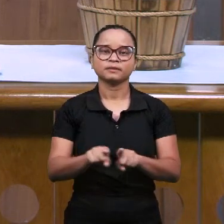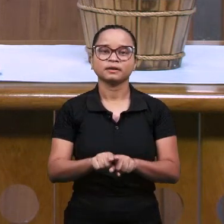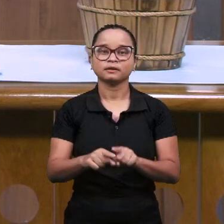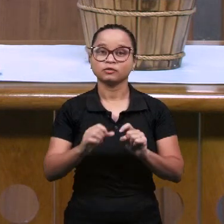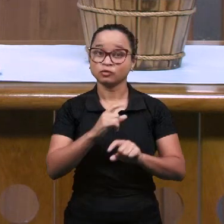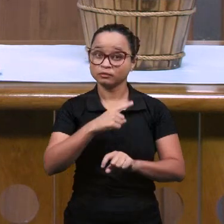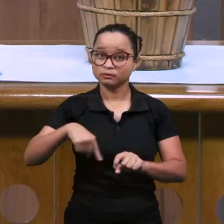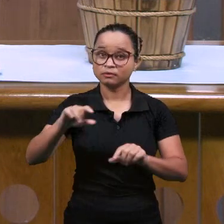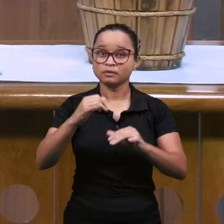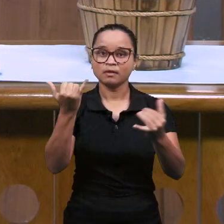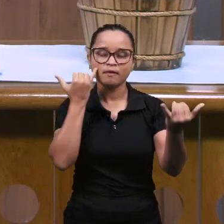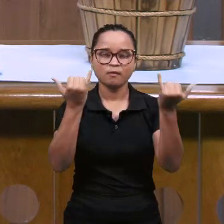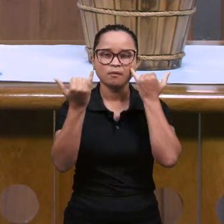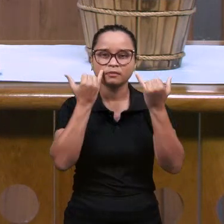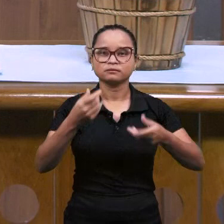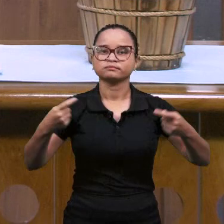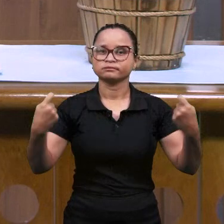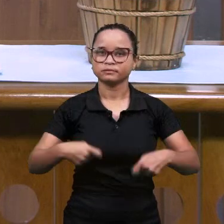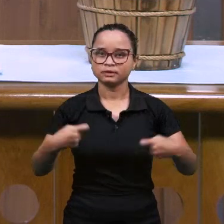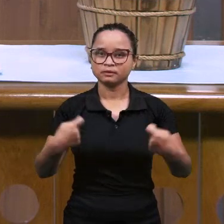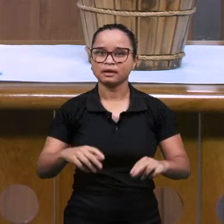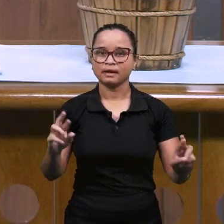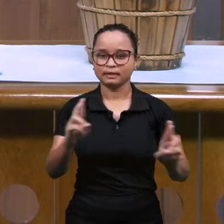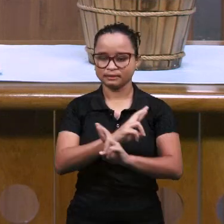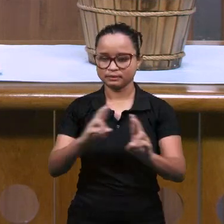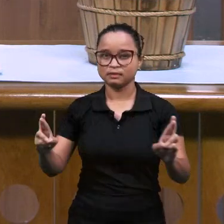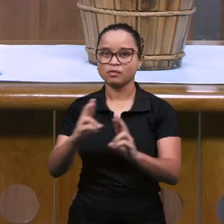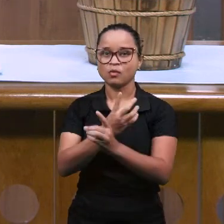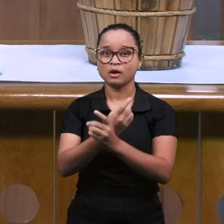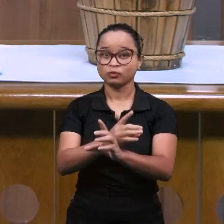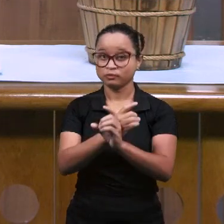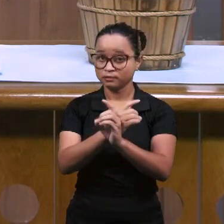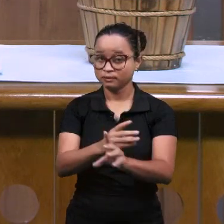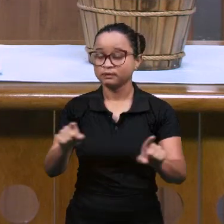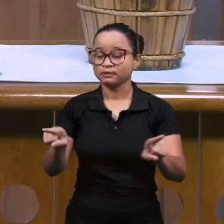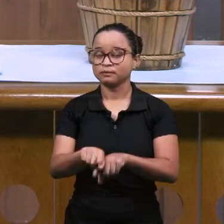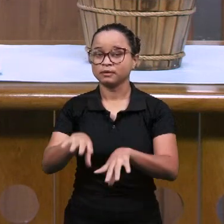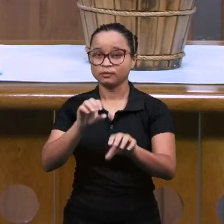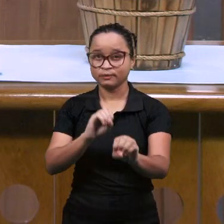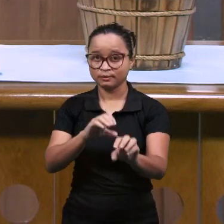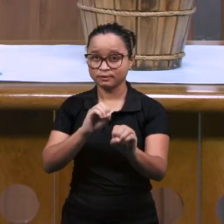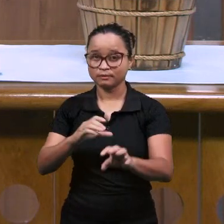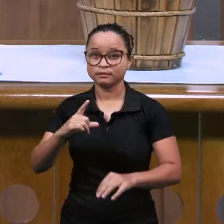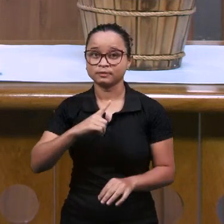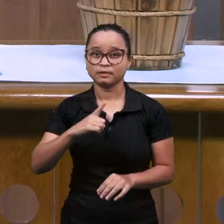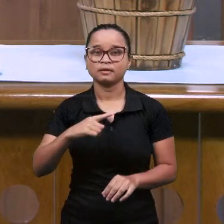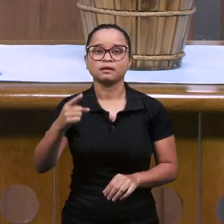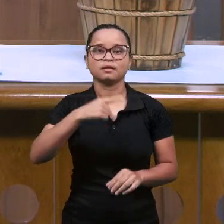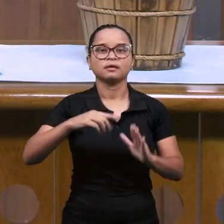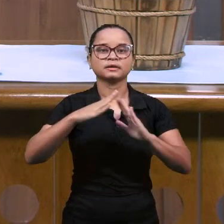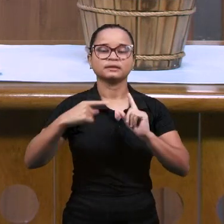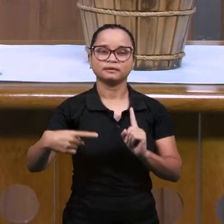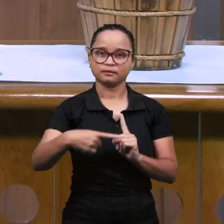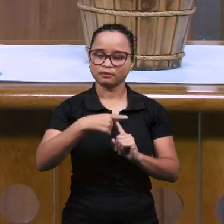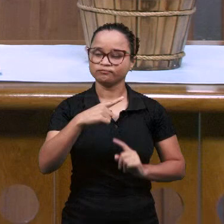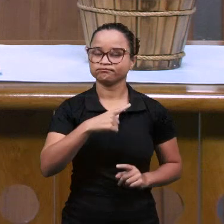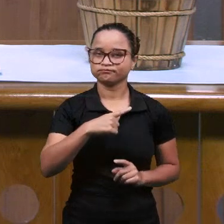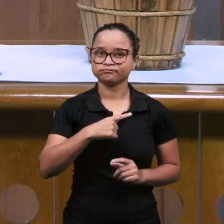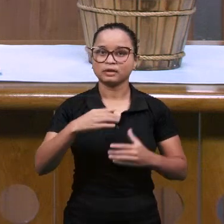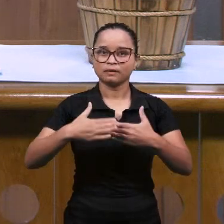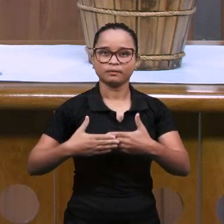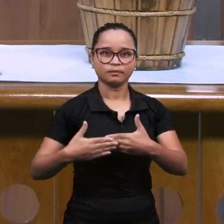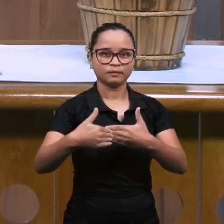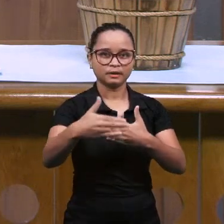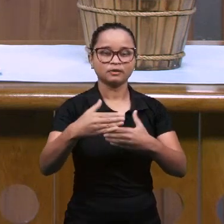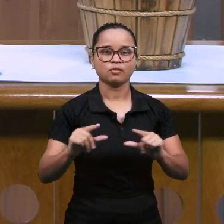les informations nécessaires par rapport à la doctrine et à l'enseignement qui sera implanté dans nos églises à